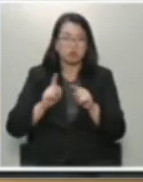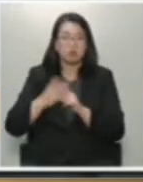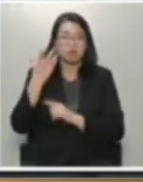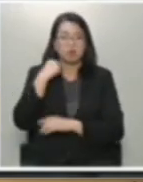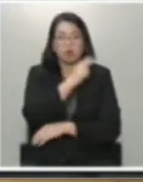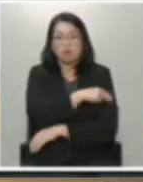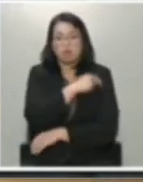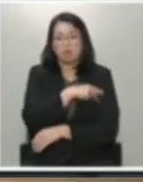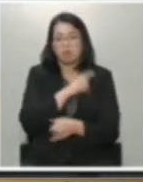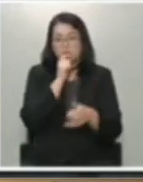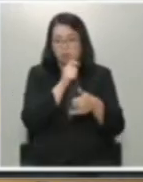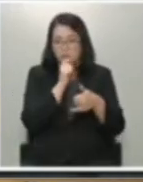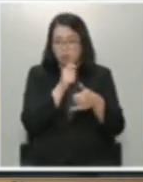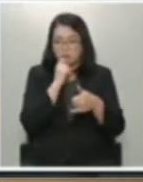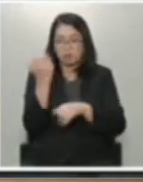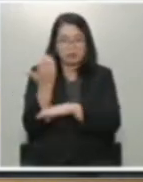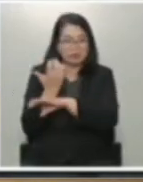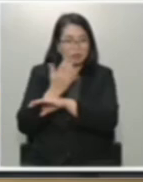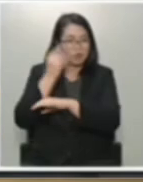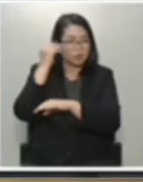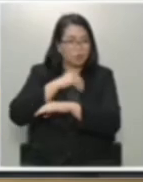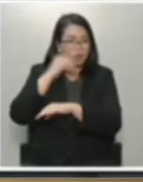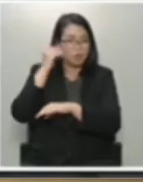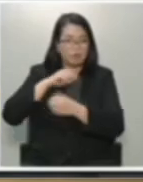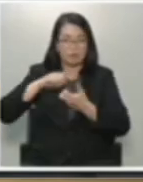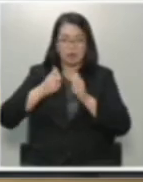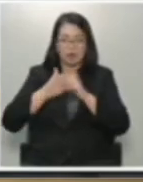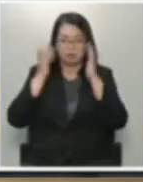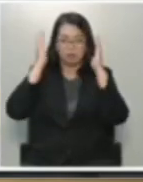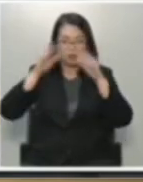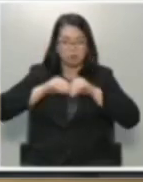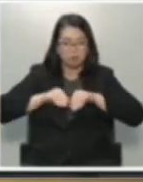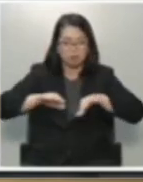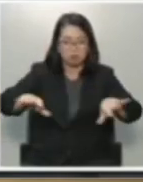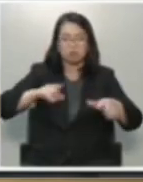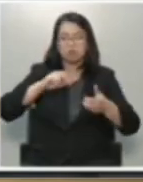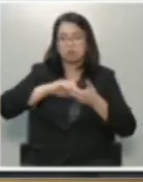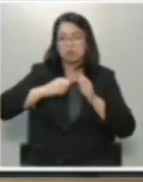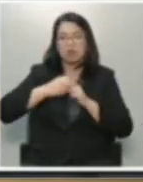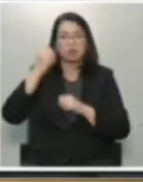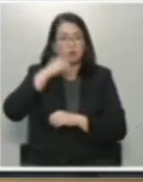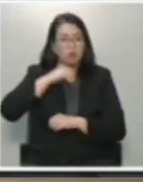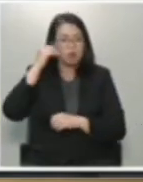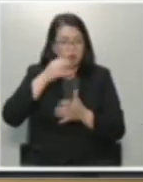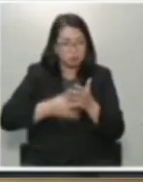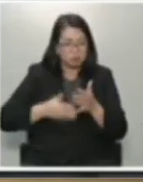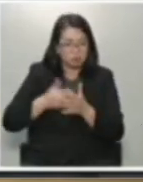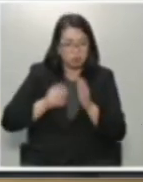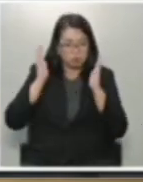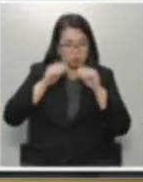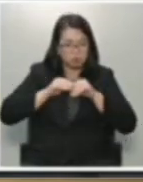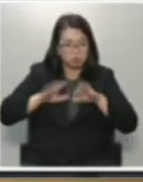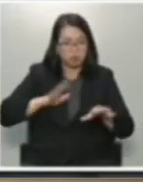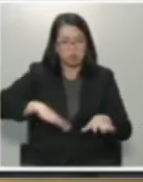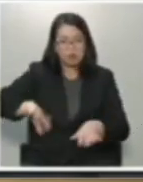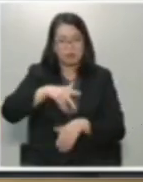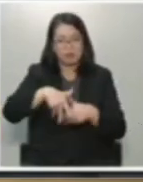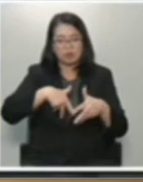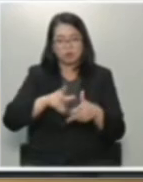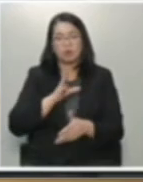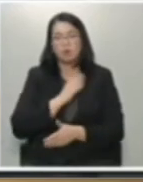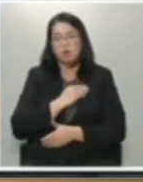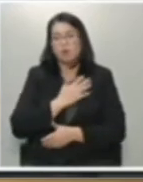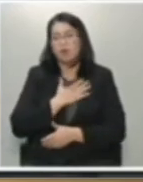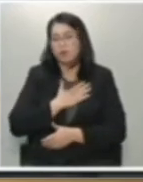ทุกวันพูดถึงสถานการณ์พูดถึงปัญหาต่างๆให้ประชาชนได้มีความเข้าใจแล้วก็ไม่หวาดวิตกนะครับแล้วก็สถานการณ์ต่